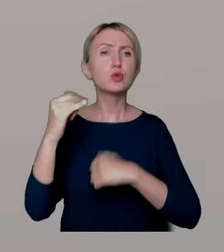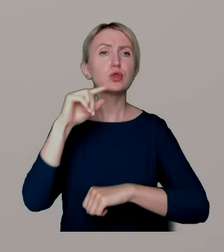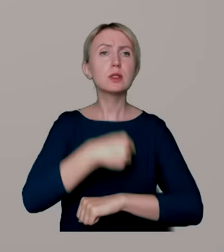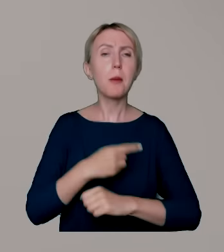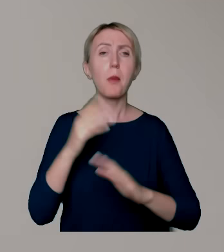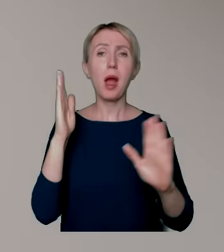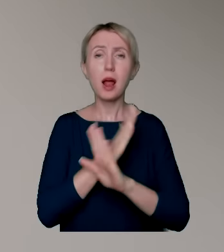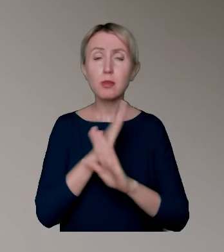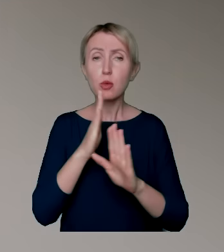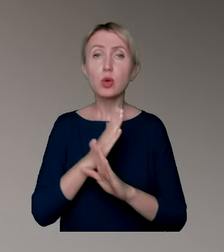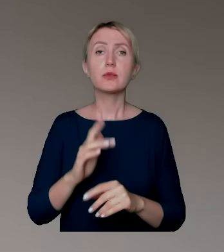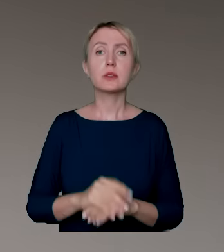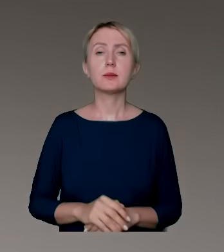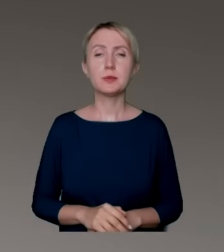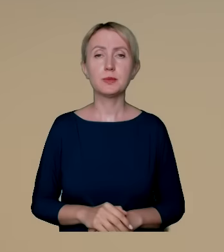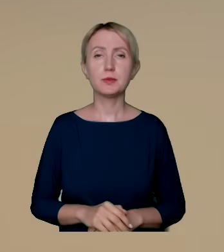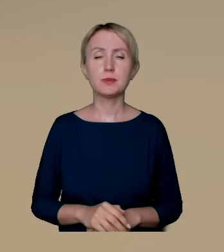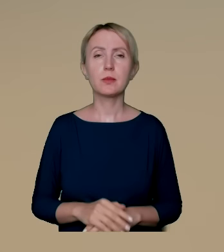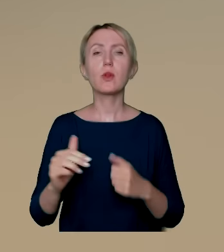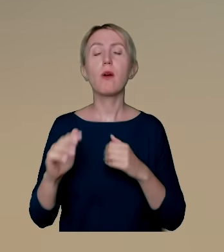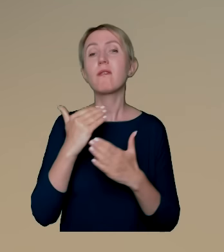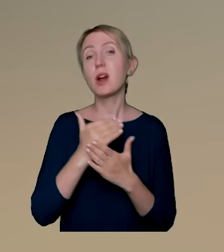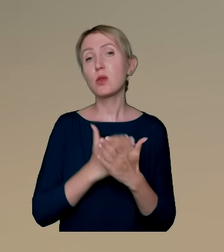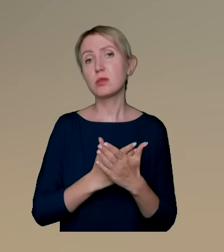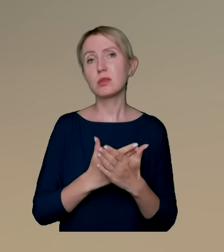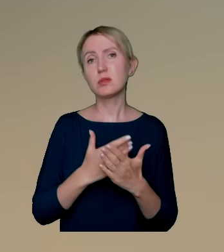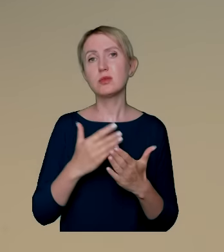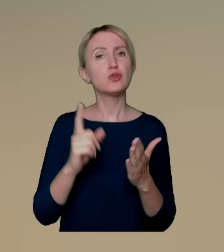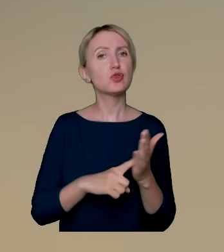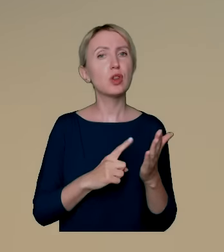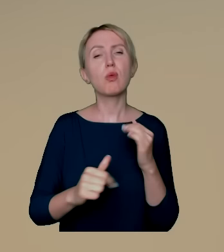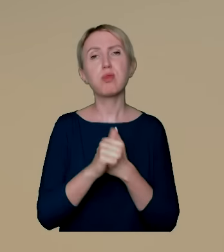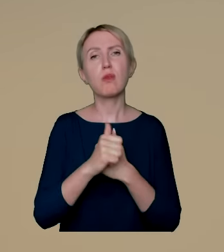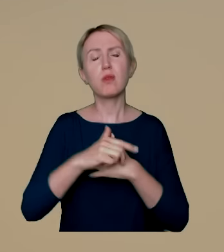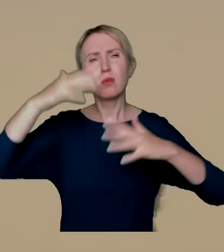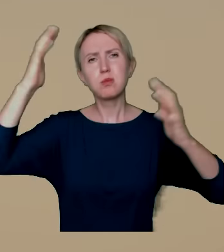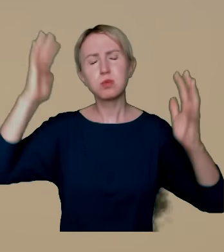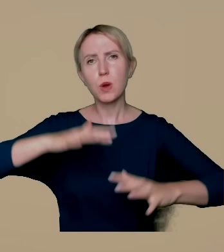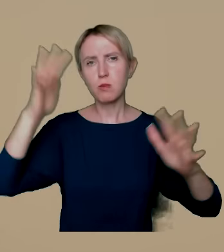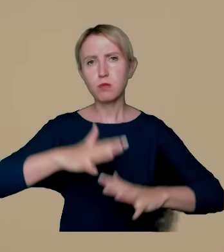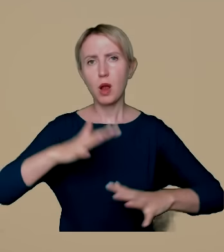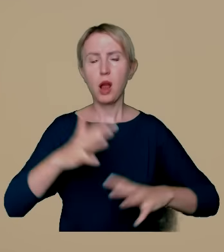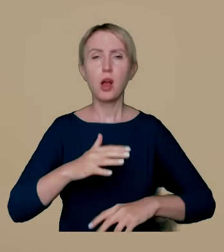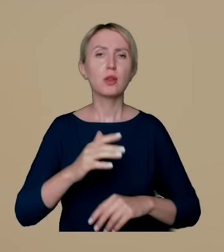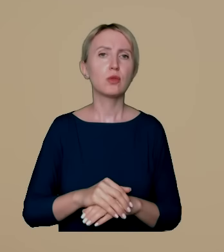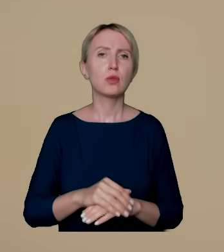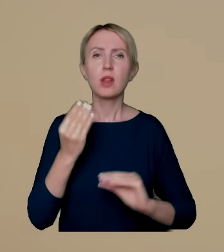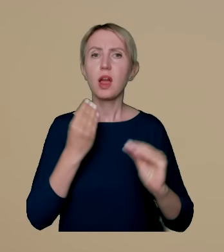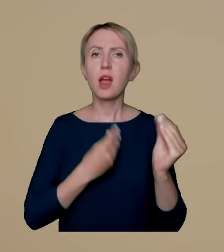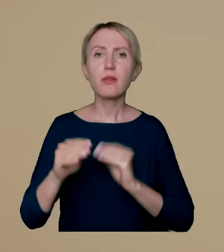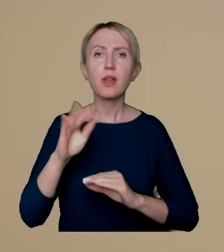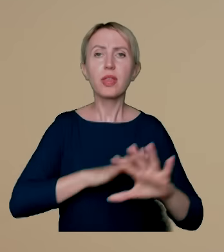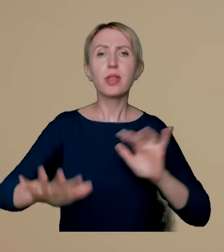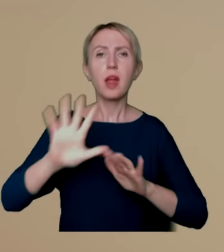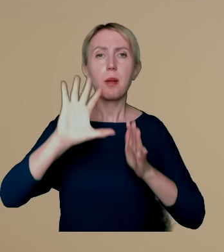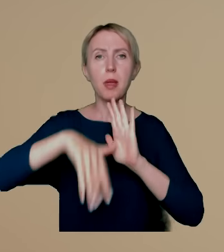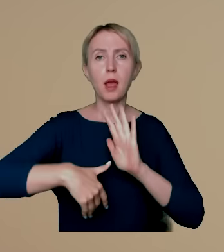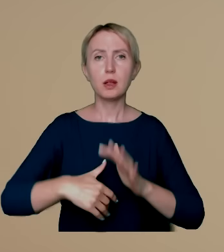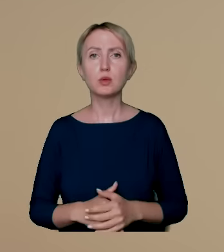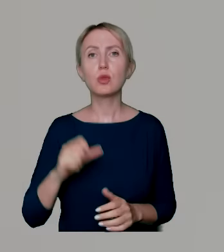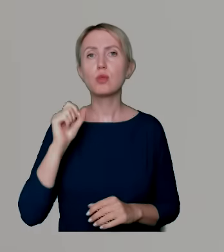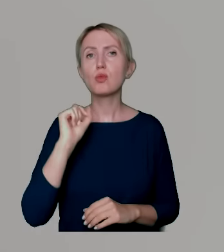i jej niestabilność. Takie warunki bardzo sprzyjają tworzeniu się nawałnic. Te zazwyczaj są najbardziej intensywne na terenach miejskich, gdzie występuje